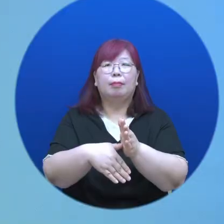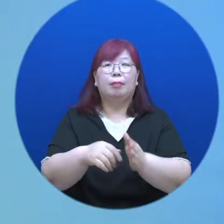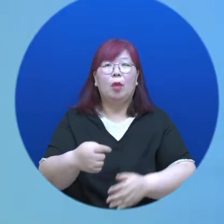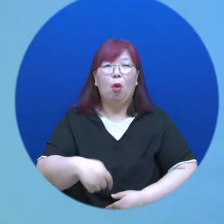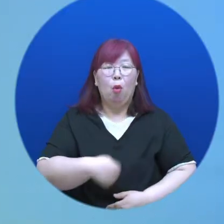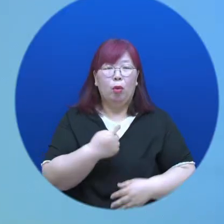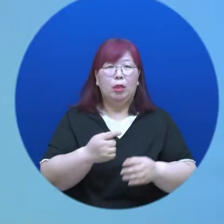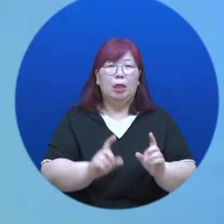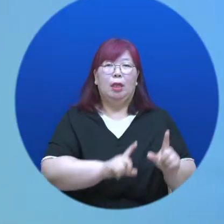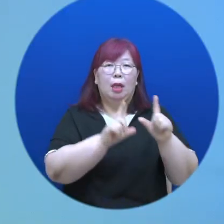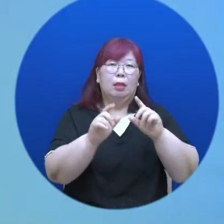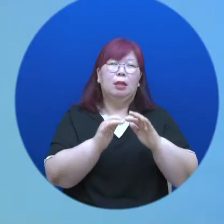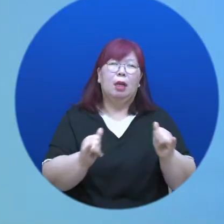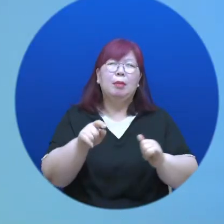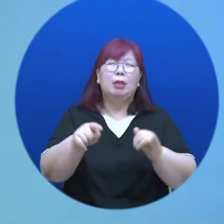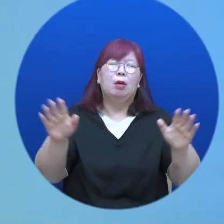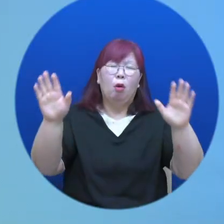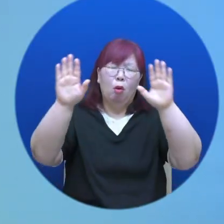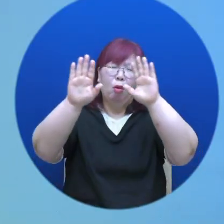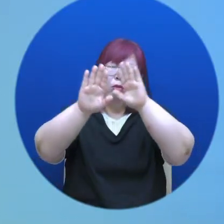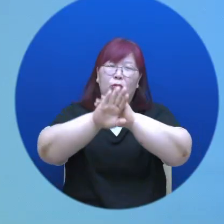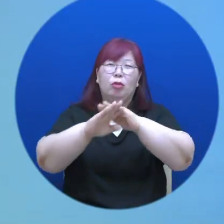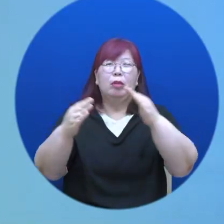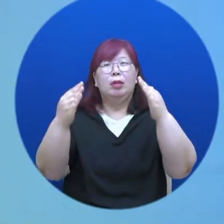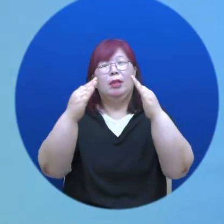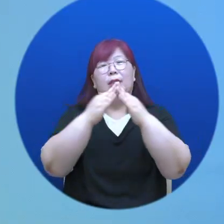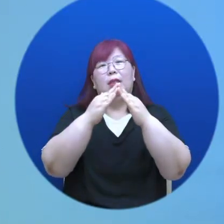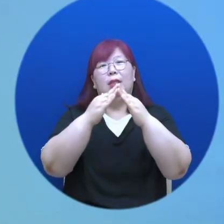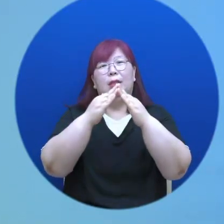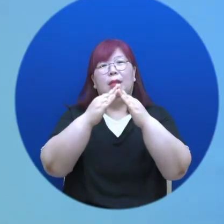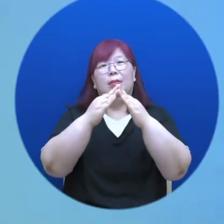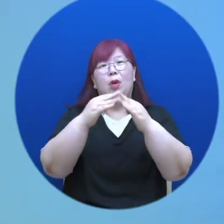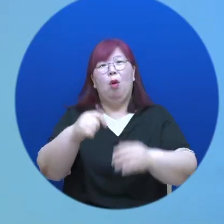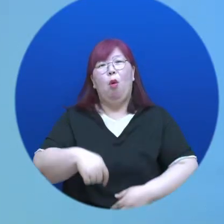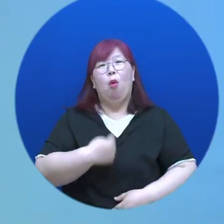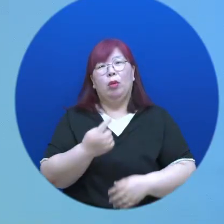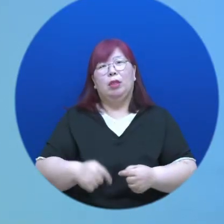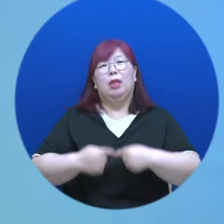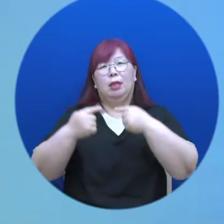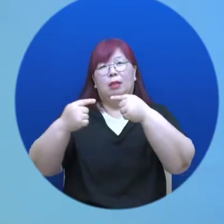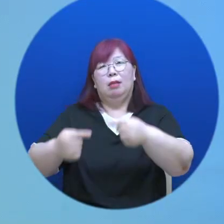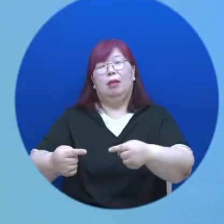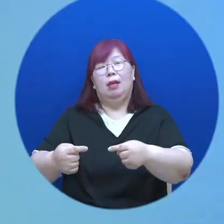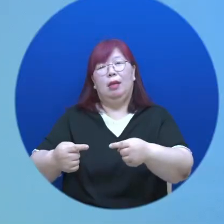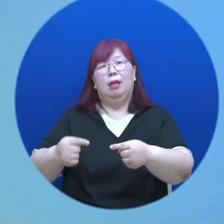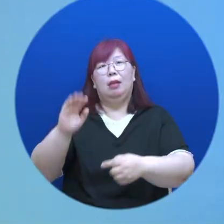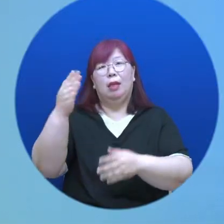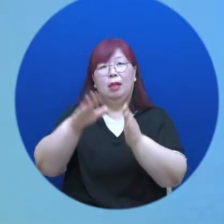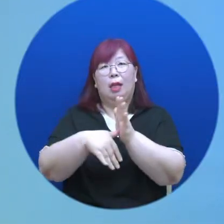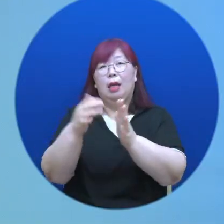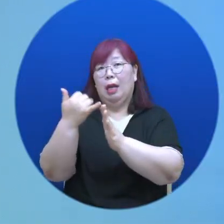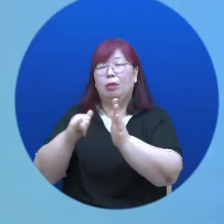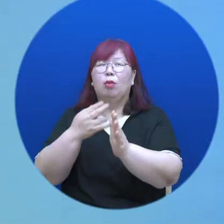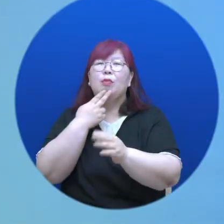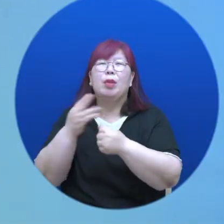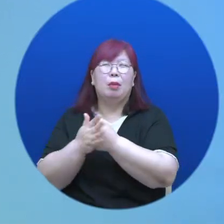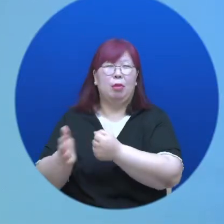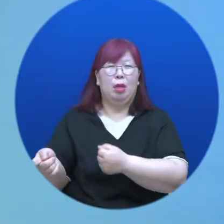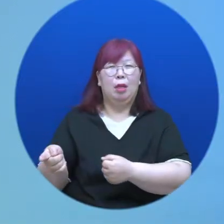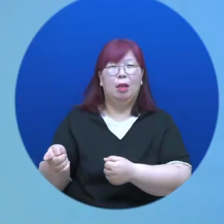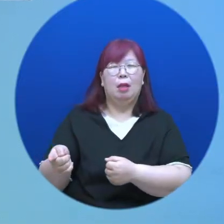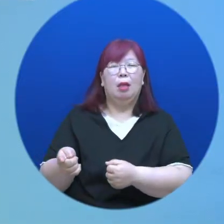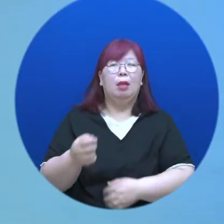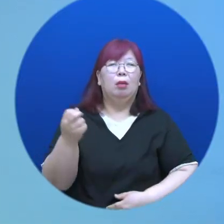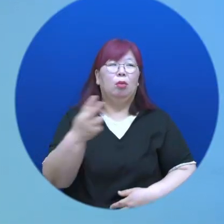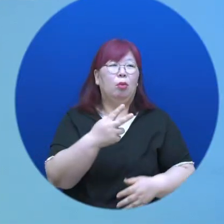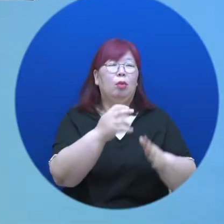사시는 분들은 그 어두운 집을 혼자 들어가야 할 때, 가족 있는 분들은